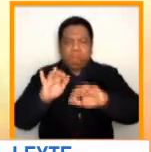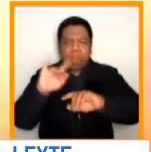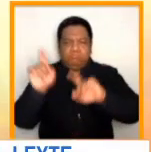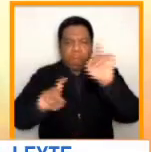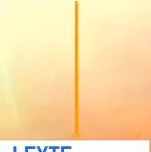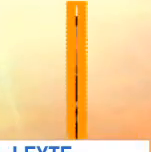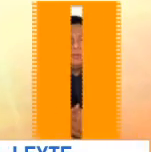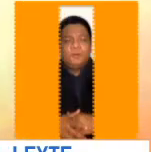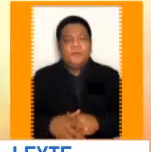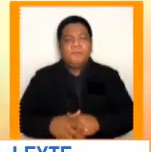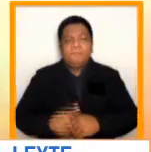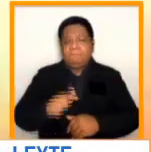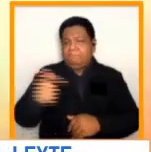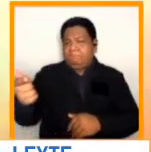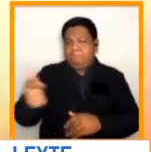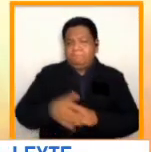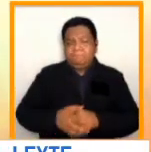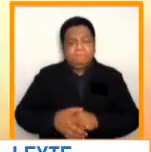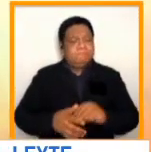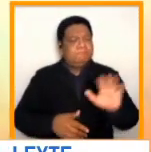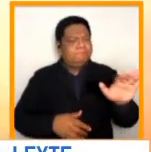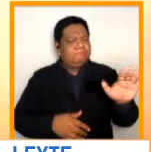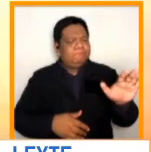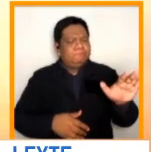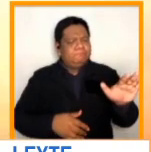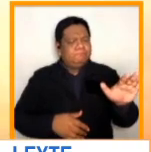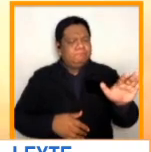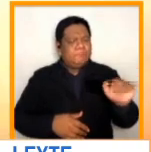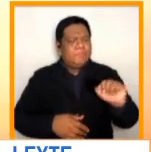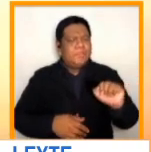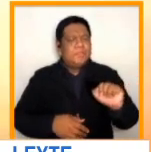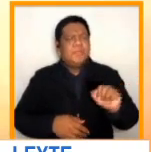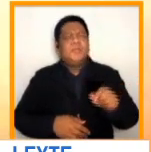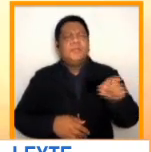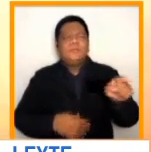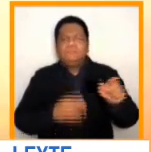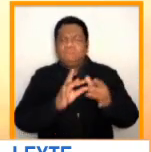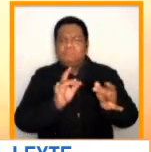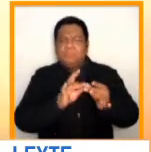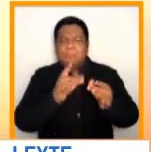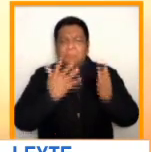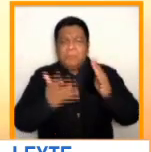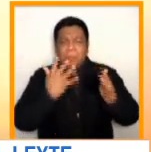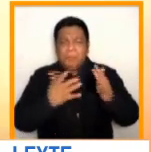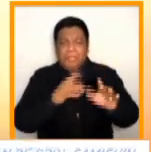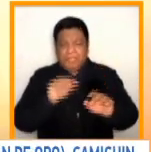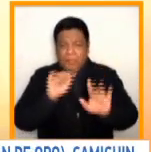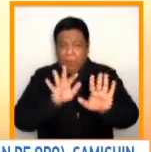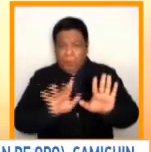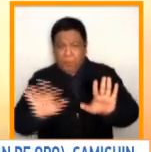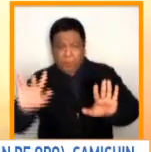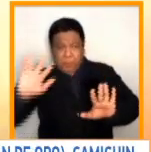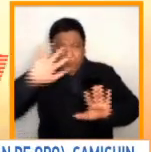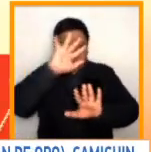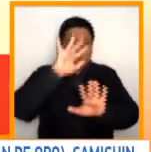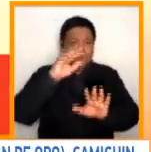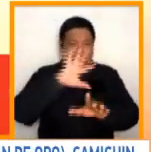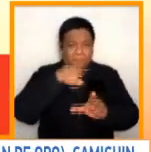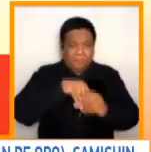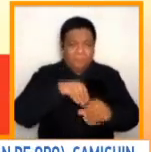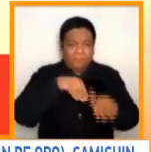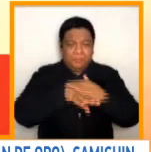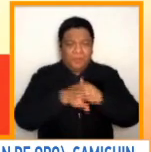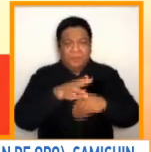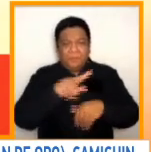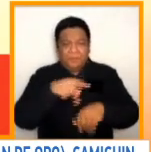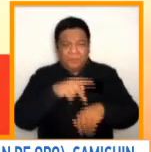yung sinabi ninyo na po pwedeng pumasok muli no sa PAR mamayang hapon itong Bagyong Dante. Mukhang naaliw ito sa ating